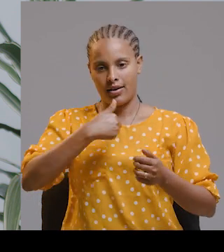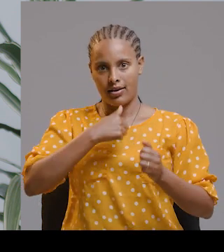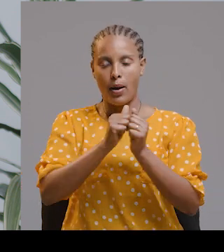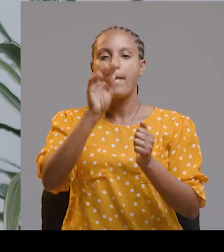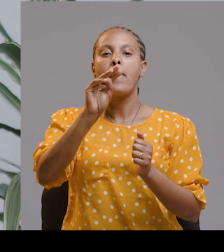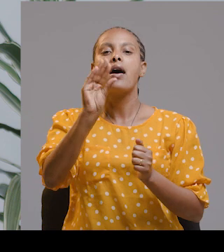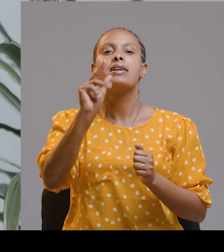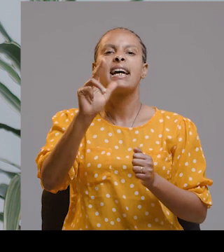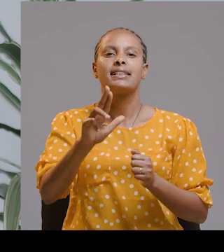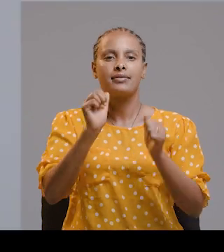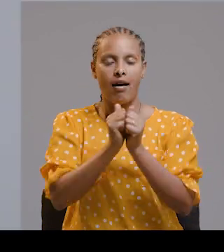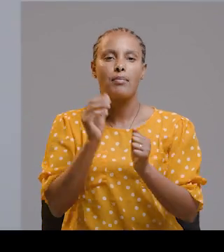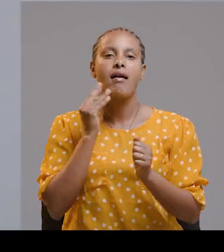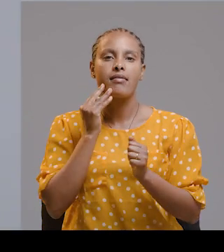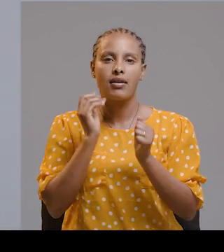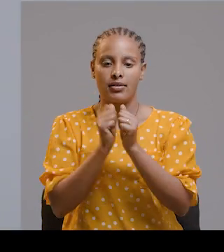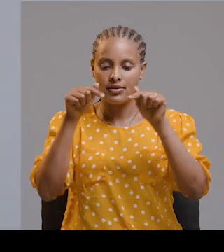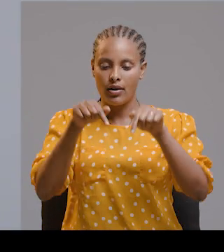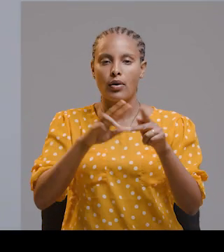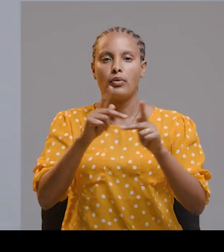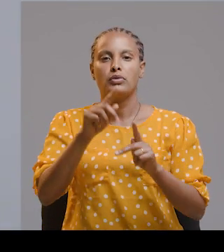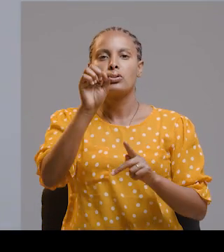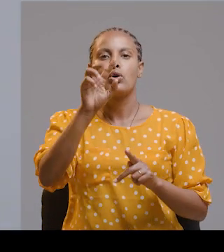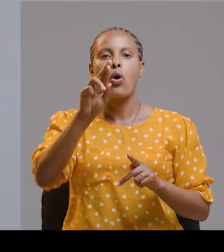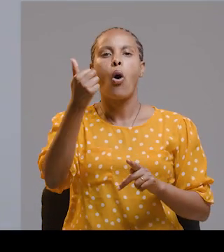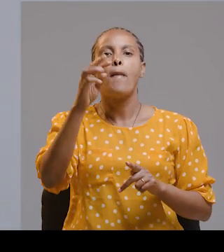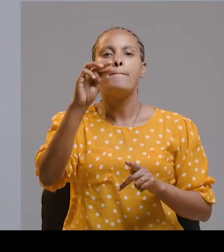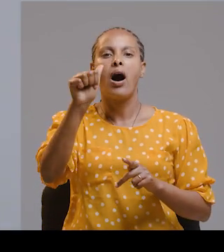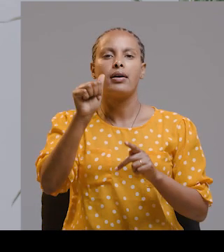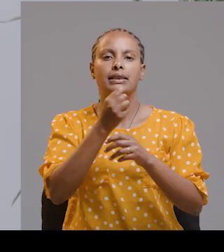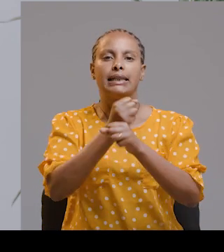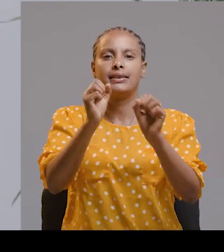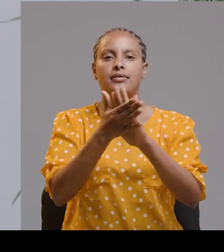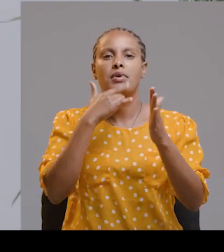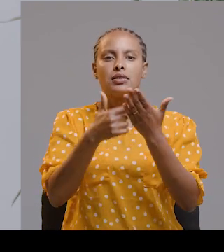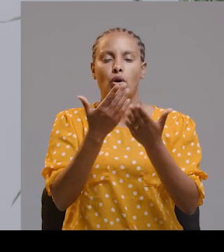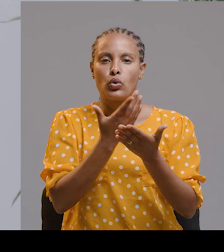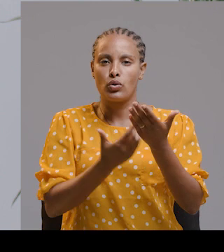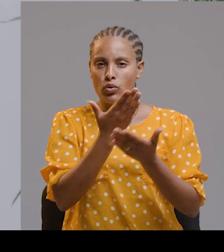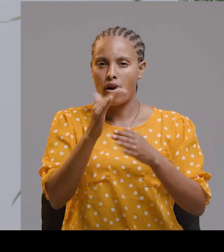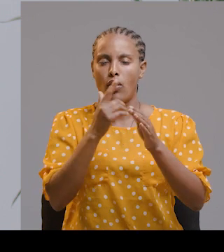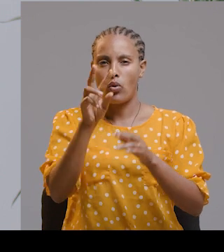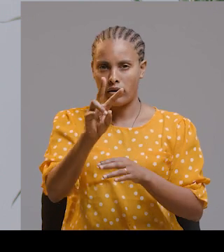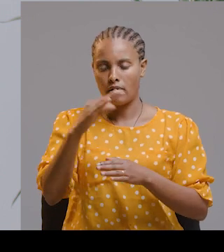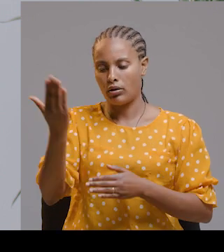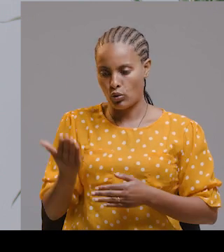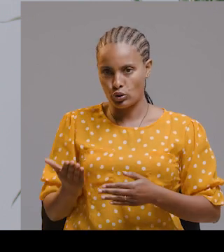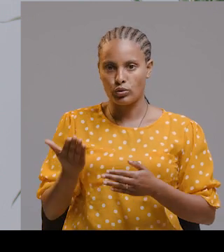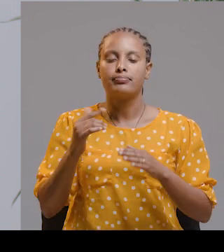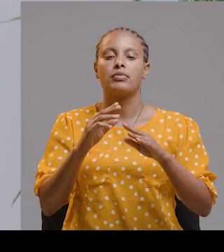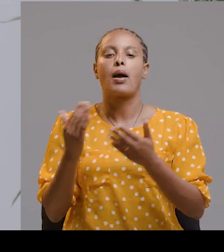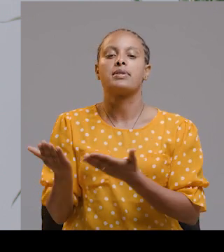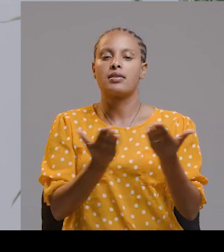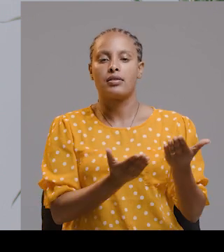کنی که ما هدر کاری هنال مالشنو. یزاری مثلاً دوچن تروما هیلینگ ناسی تو چیملسی هن بازی گودایلای لاما وعید ولتن گروچن و دستیو